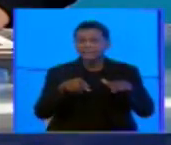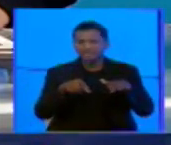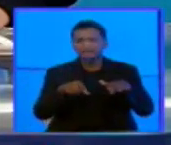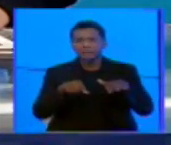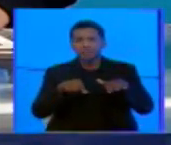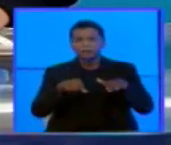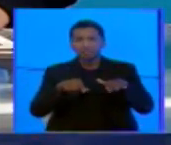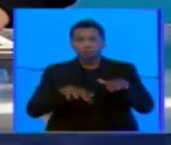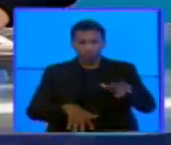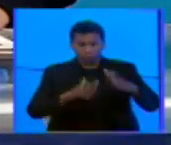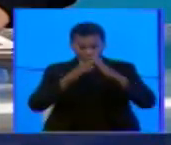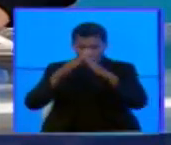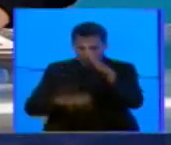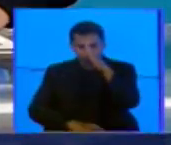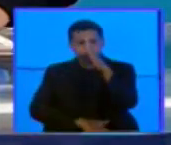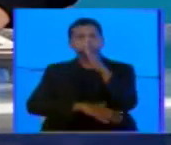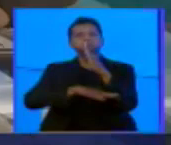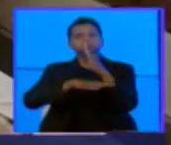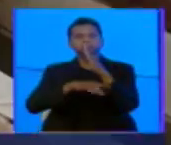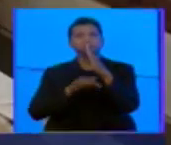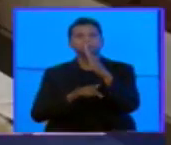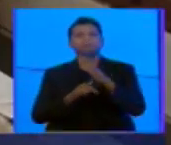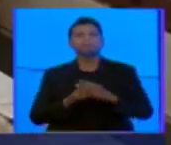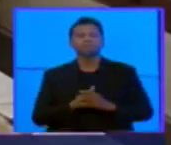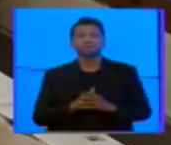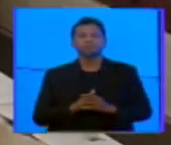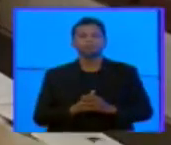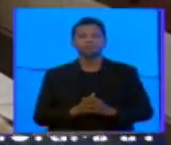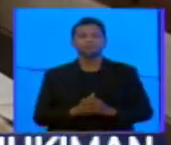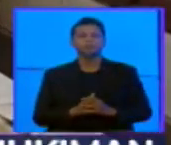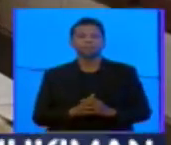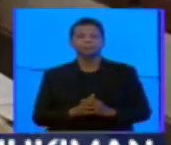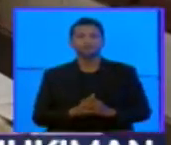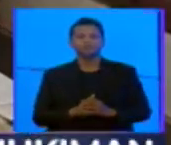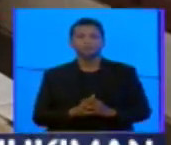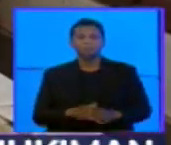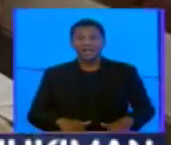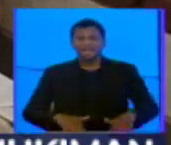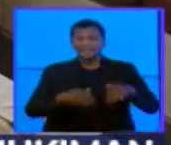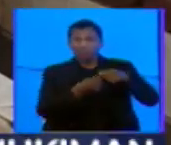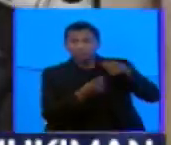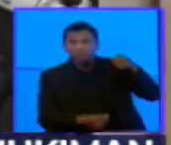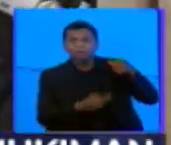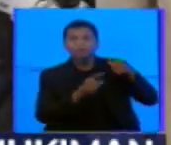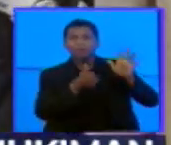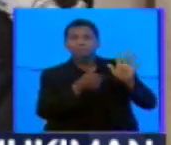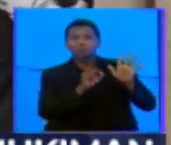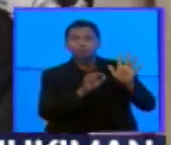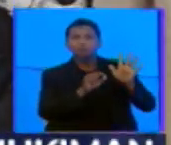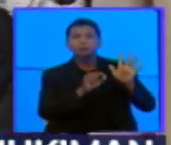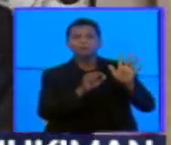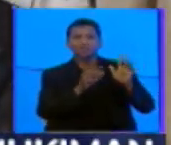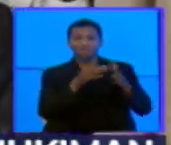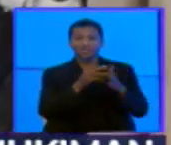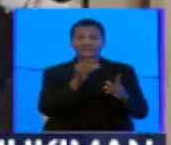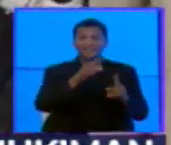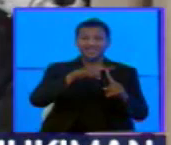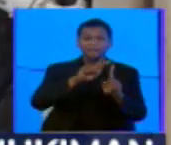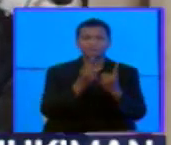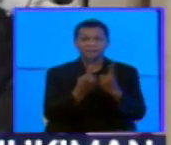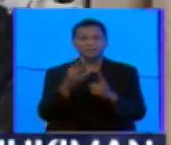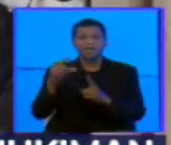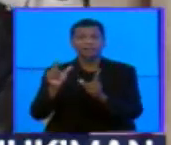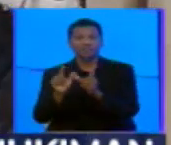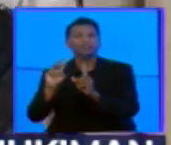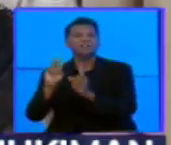masih menggenangi tempat tinggal warga banjir setinggi 60 cm masih merendam pemukiman warga di RT 11 dan